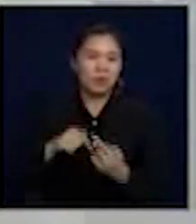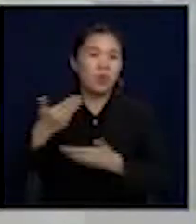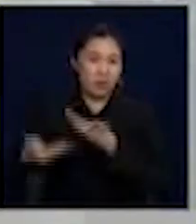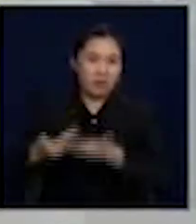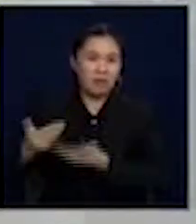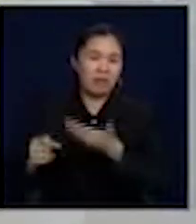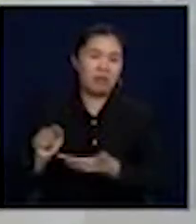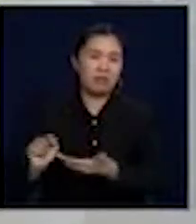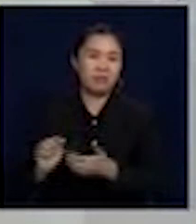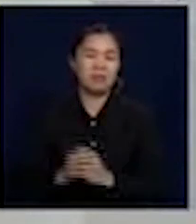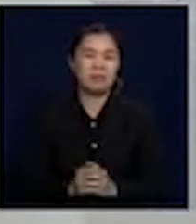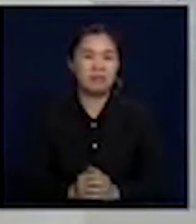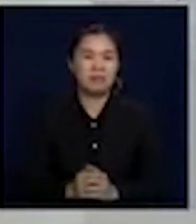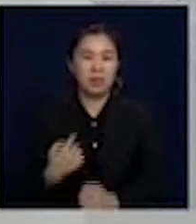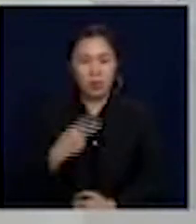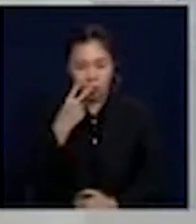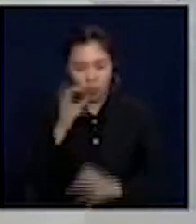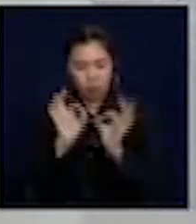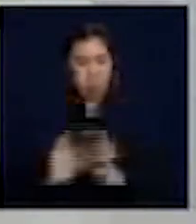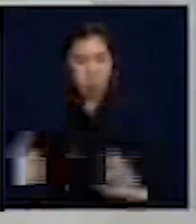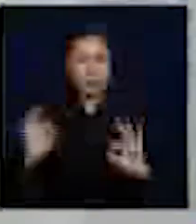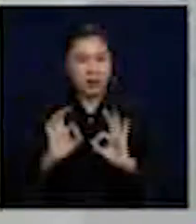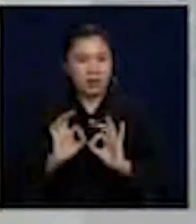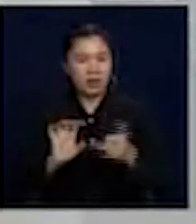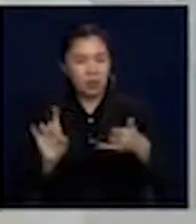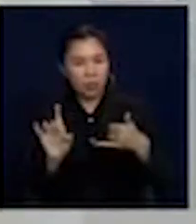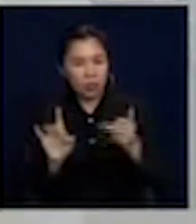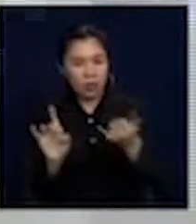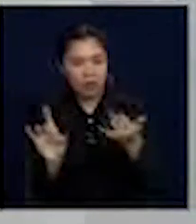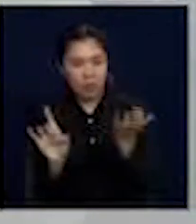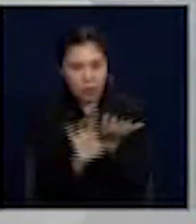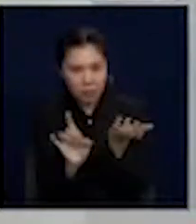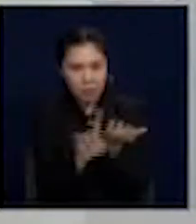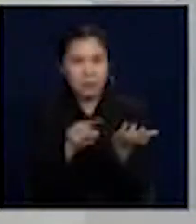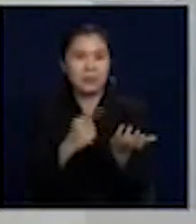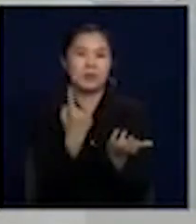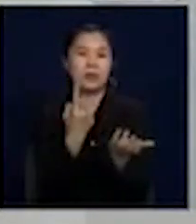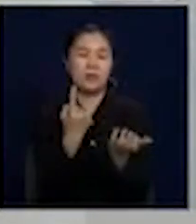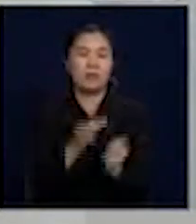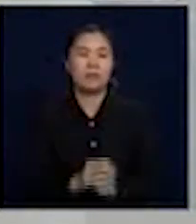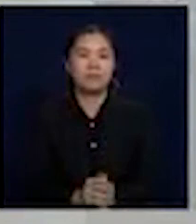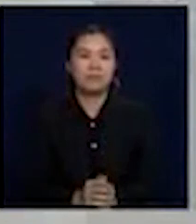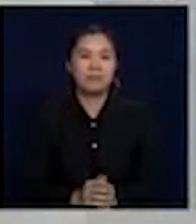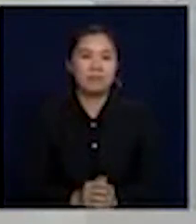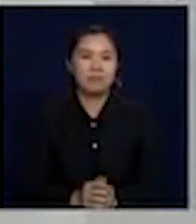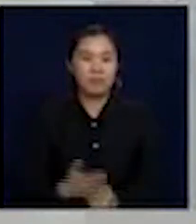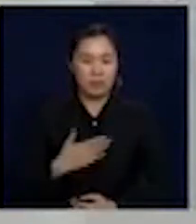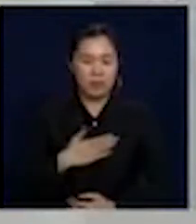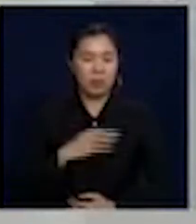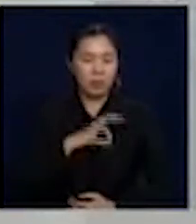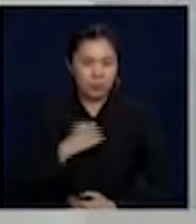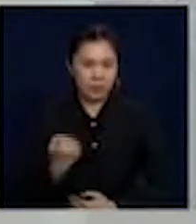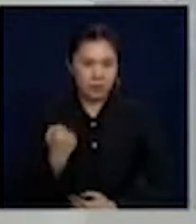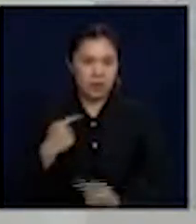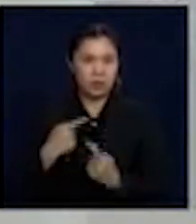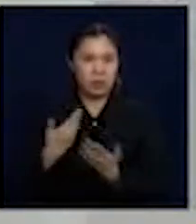ความสำคัญกับสเปคกับคุณภาพรถเท่านั้นทางเนี้ยเบสลินเขาเลยยืนยันเนี่ยเขาเลยมั่นใจว่าค่าปรับ